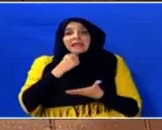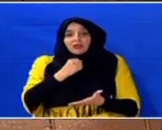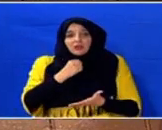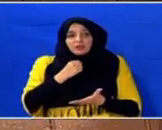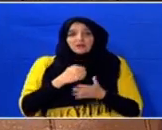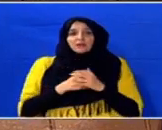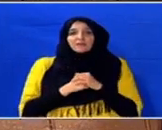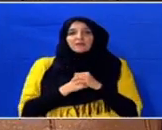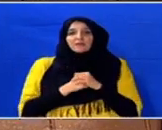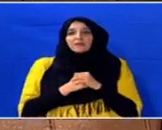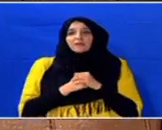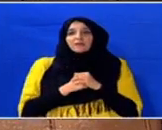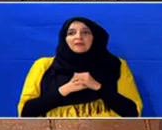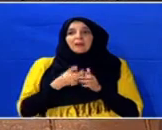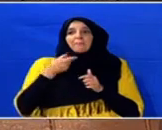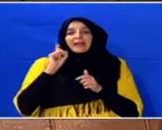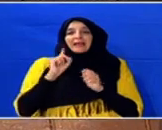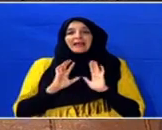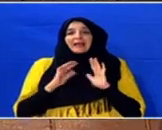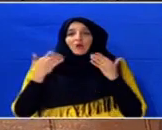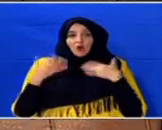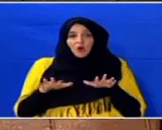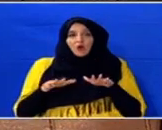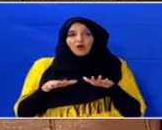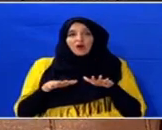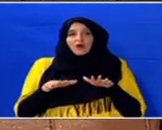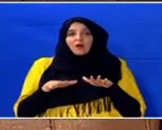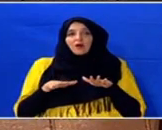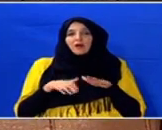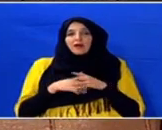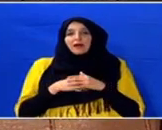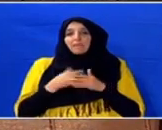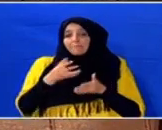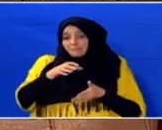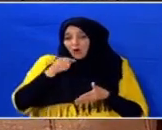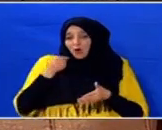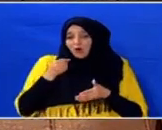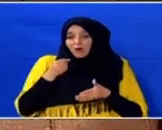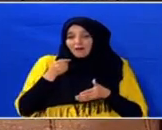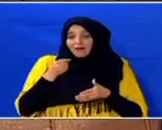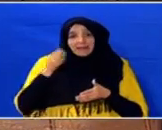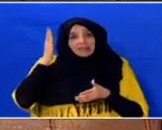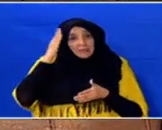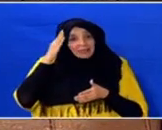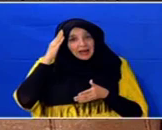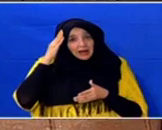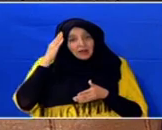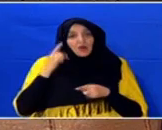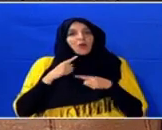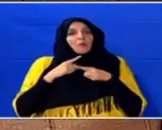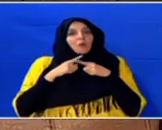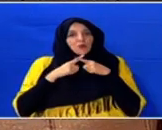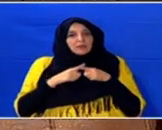ولكن بعد ما يأخذ رأس المال مع الفائدة، رأس المال